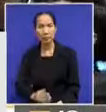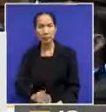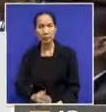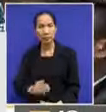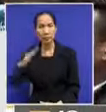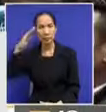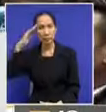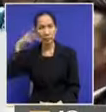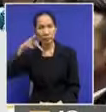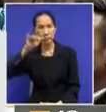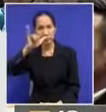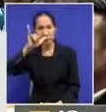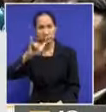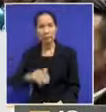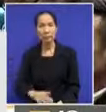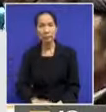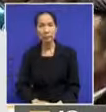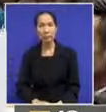์พลเอกประยุทธ์จันทร์โอชาครับ